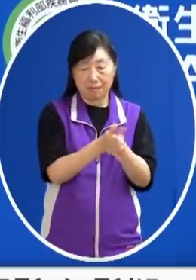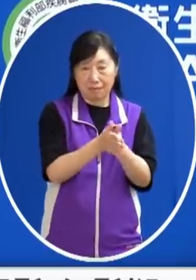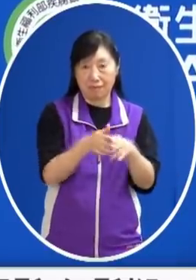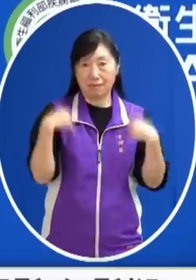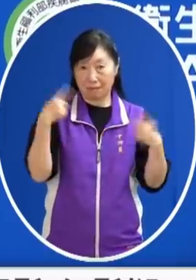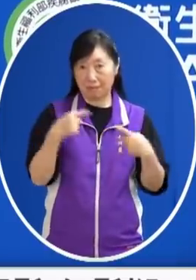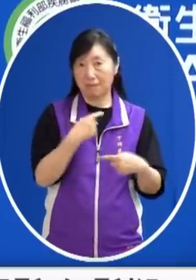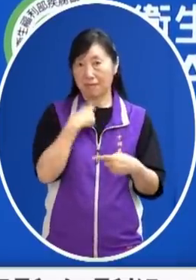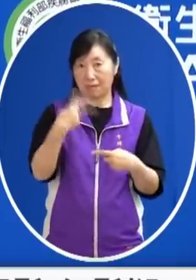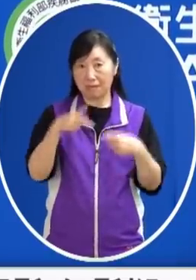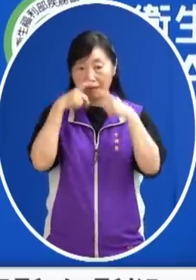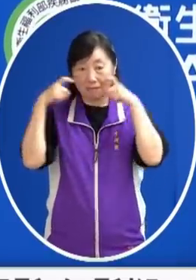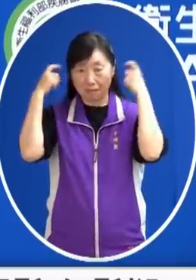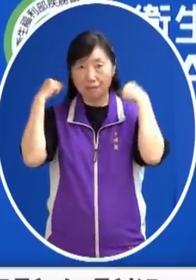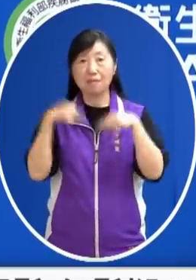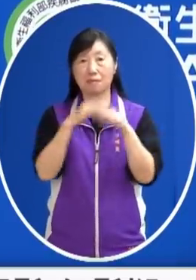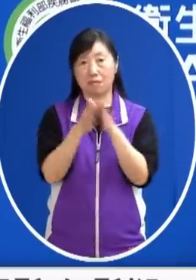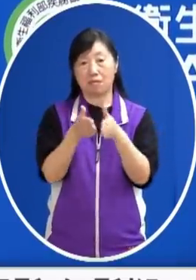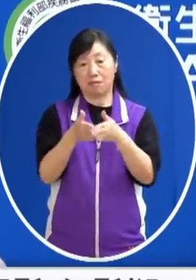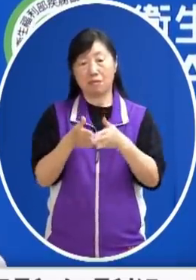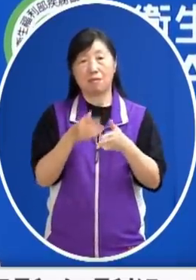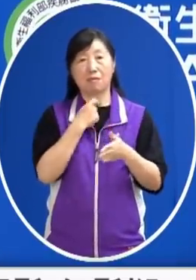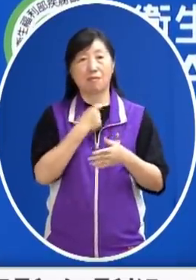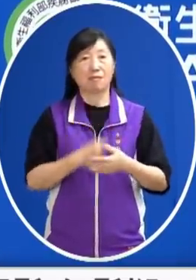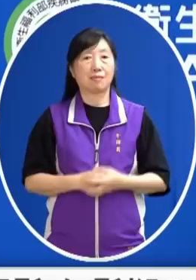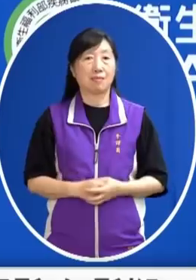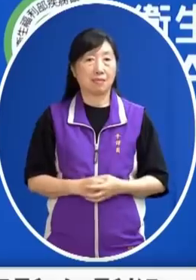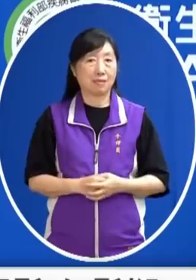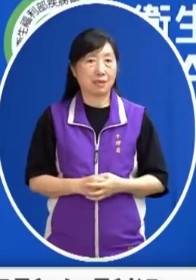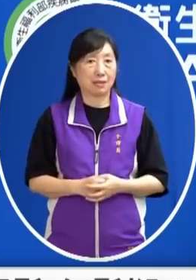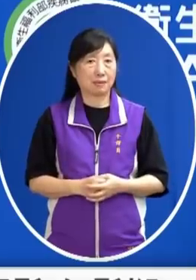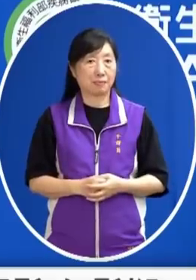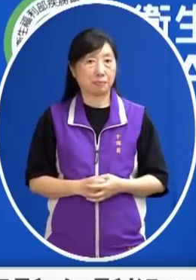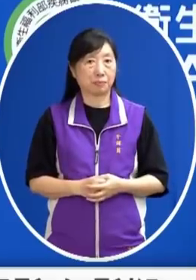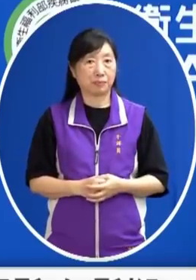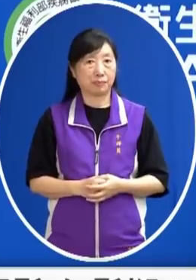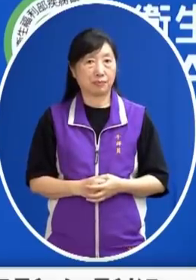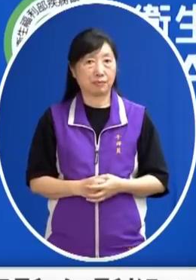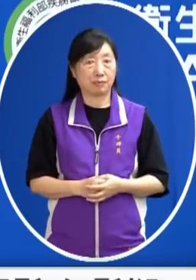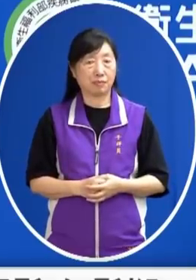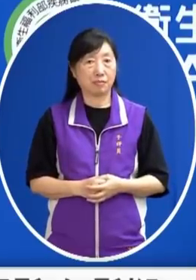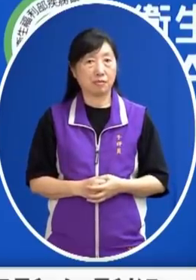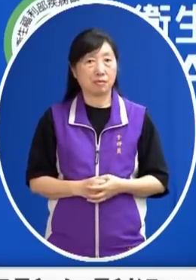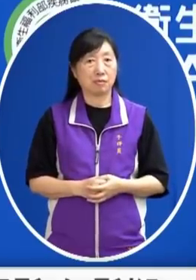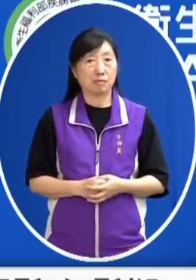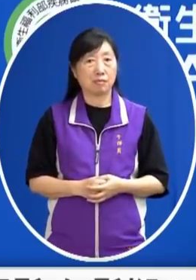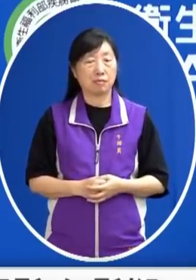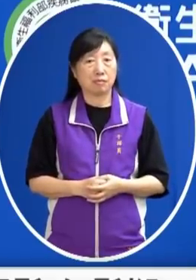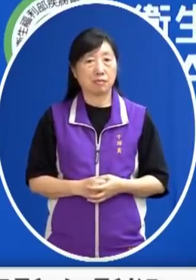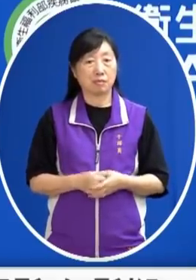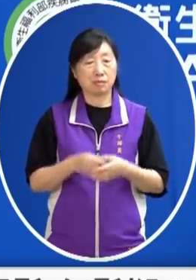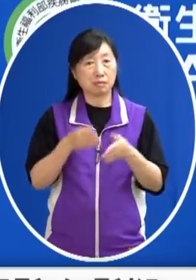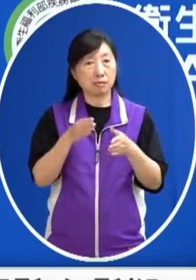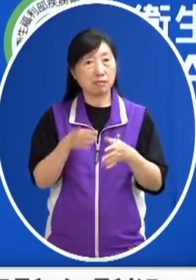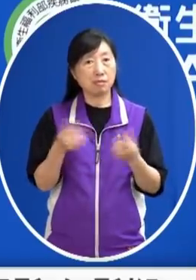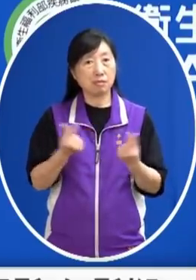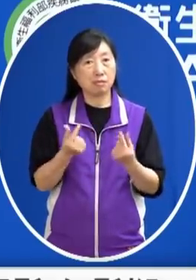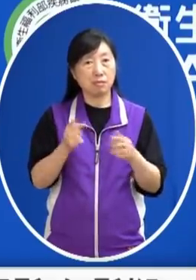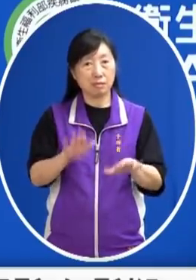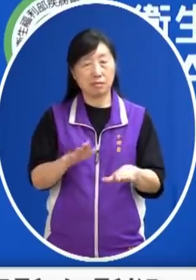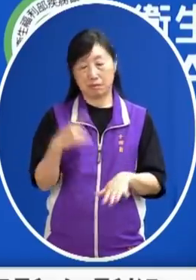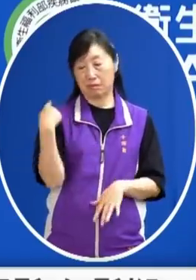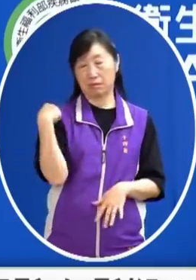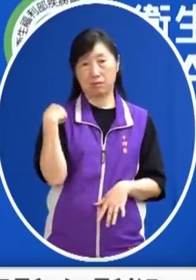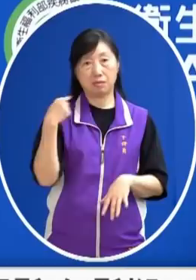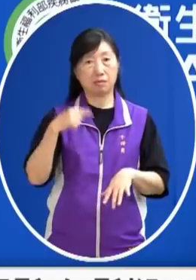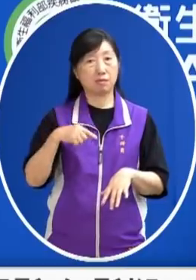好，那这个还是都要维持了哈。那至于就是说放宽不要，就是说我们现在讲，昨天也